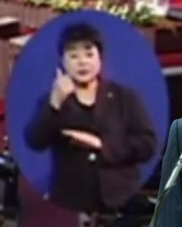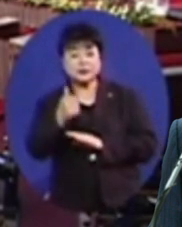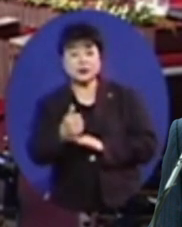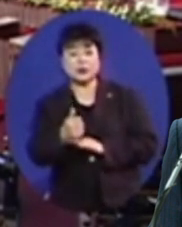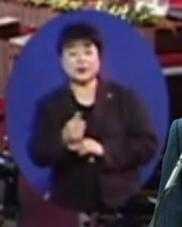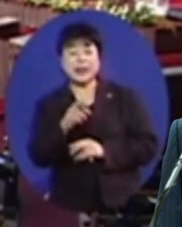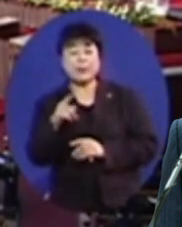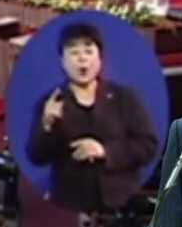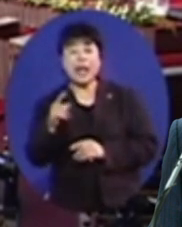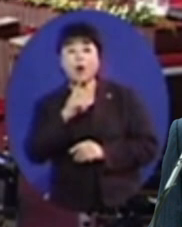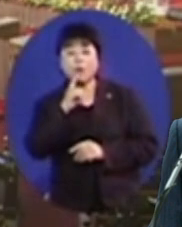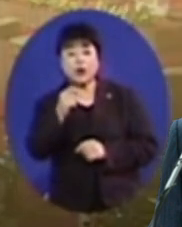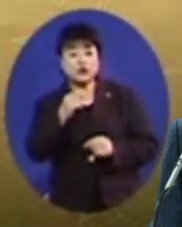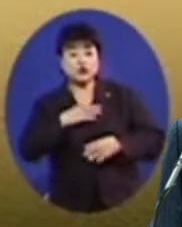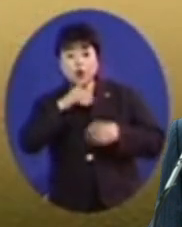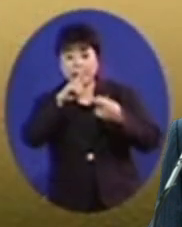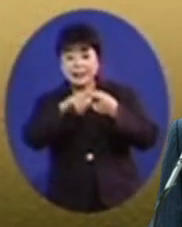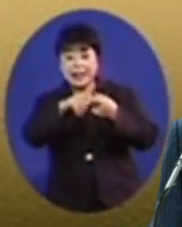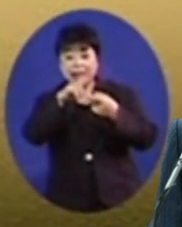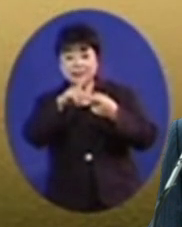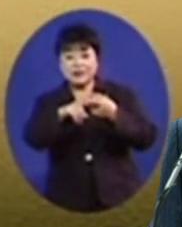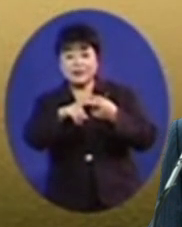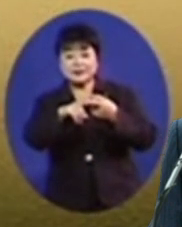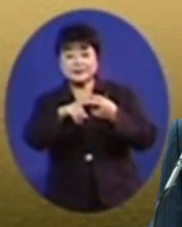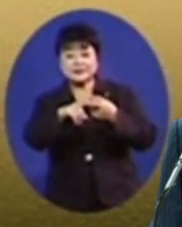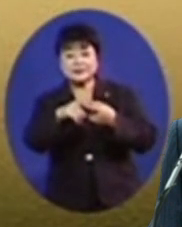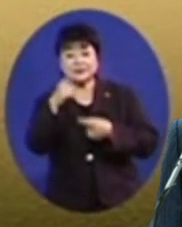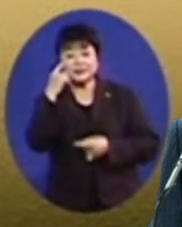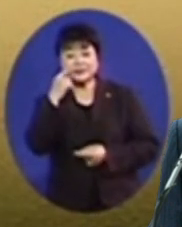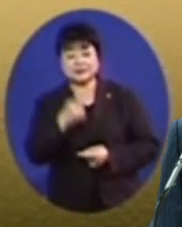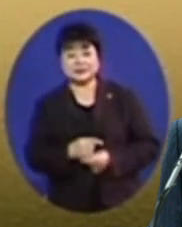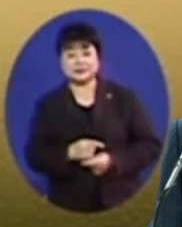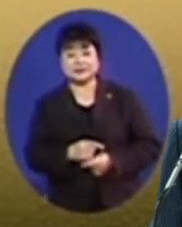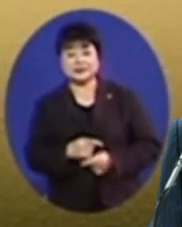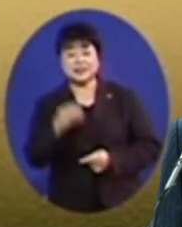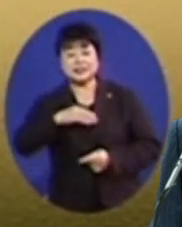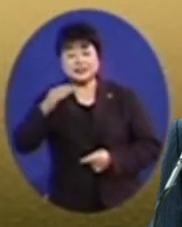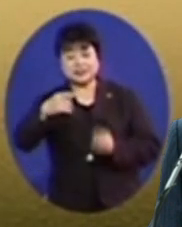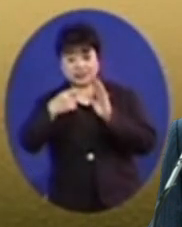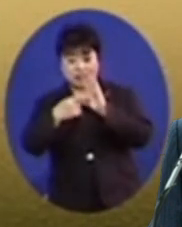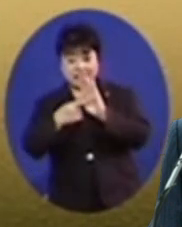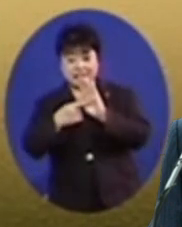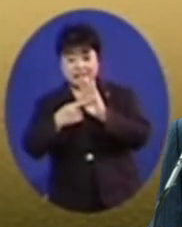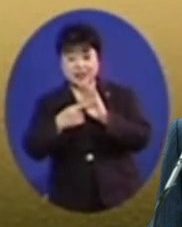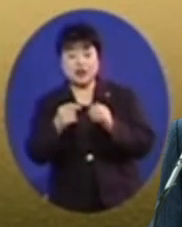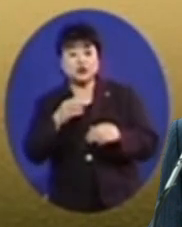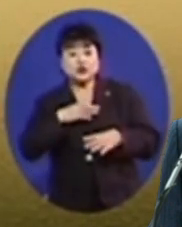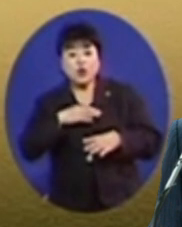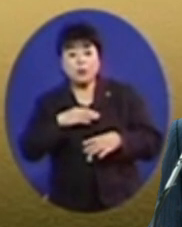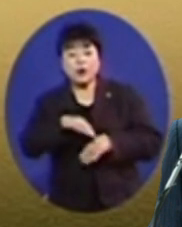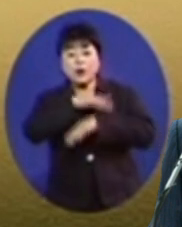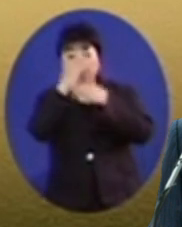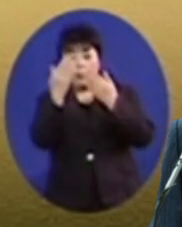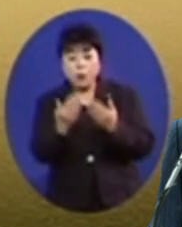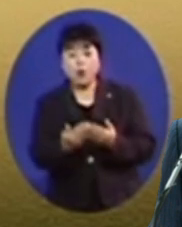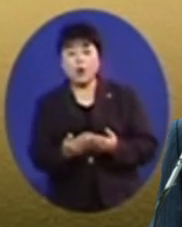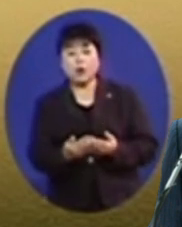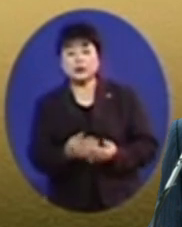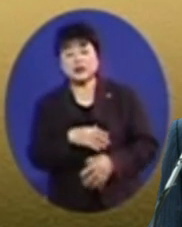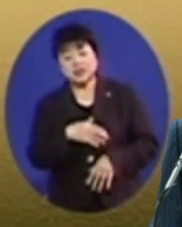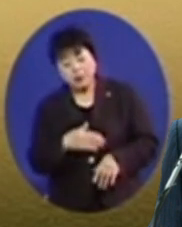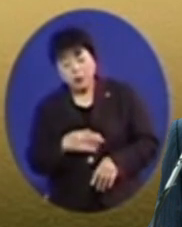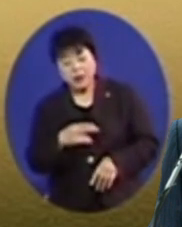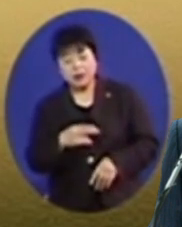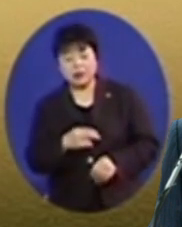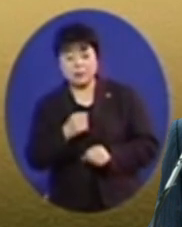힐은 두려움에 대한 정의를 이렇게 내렸습니다. 두려움은 모든 논리를 무력하게